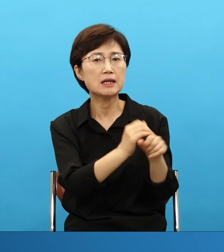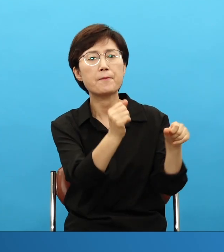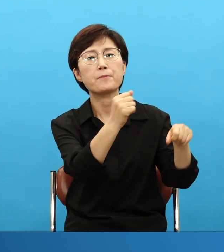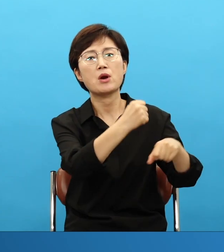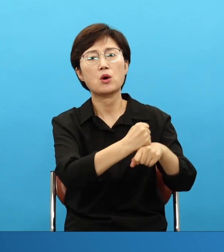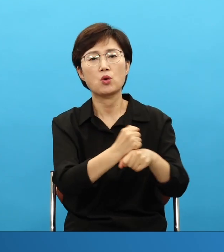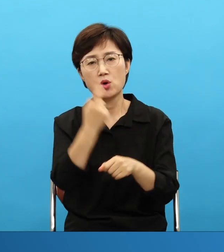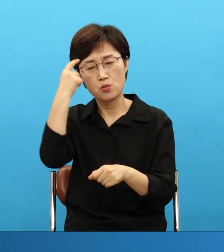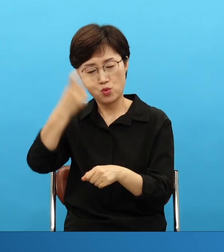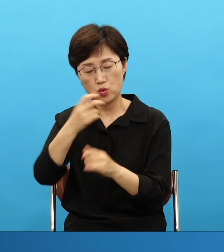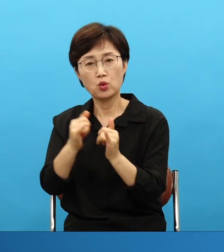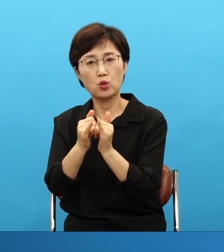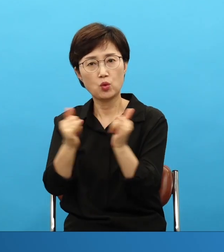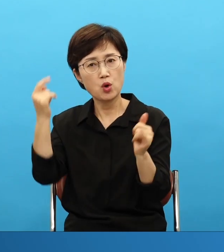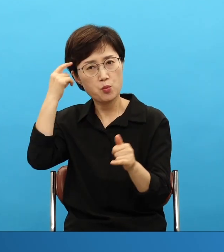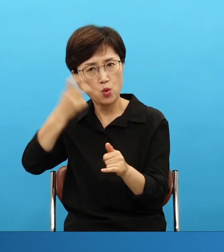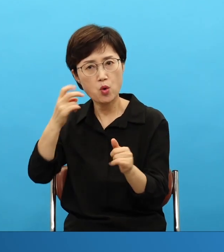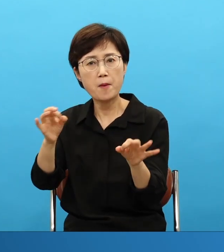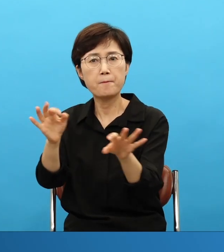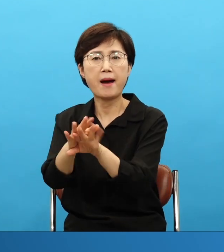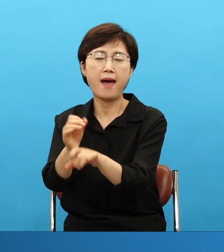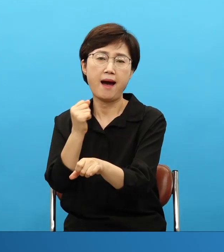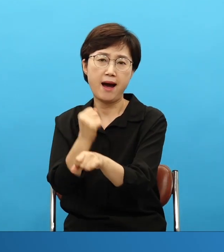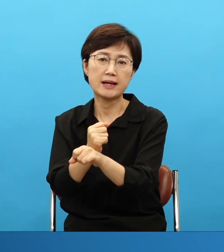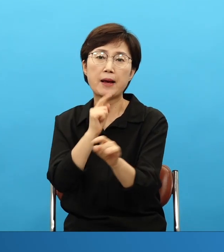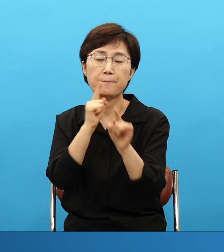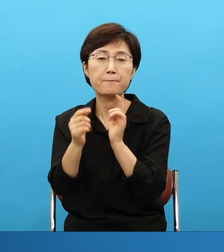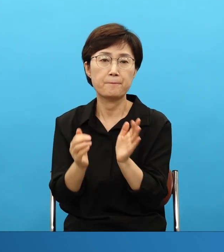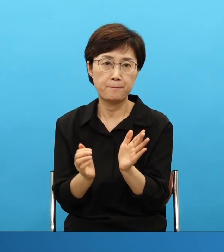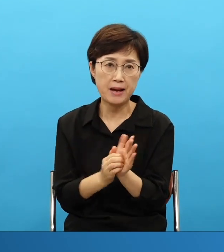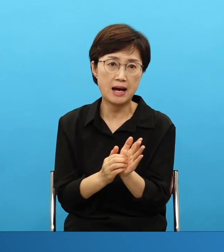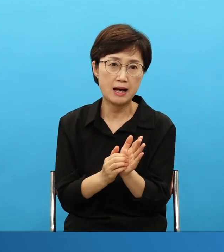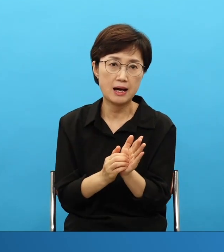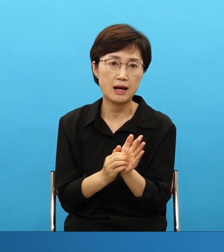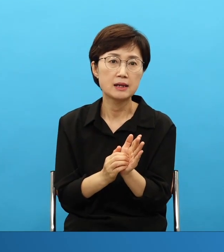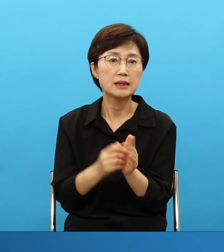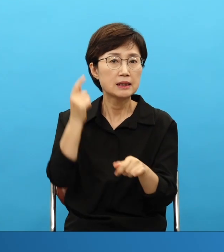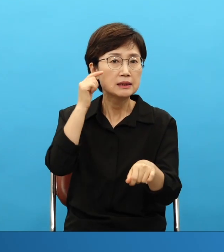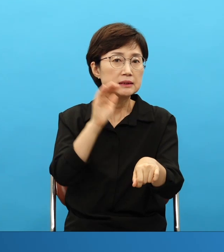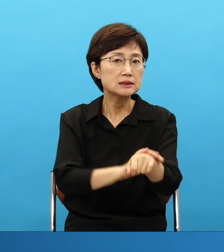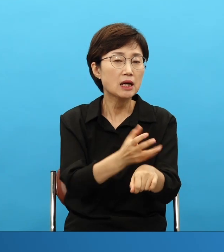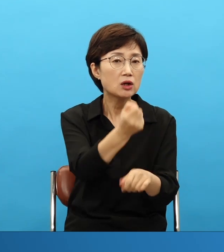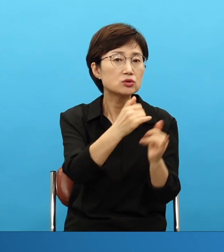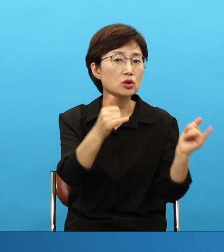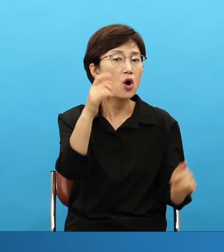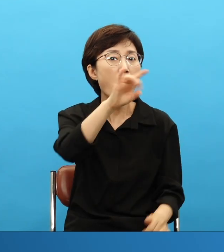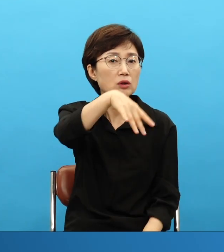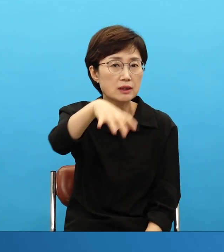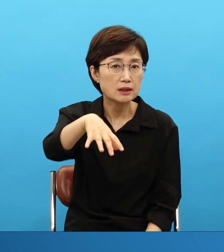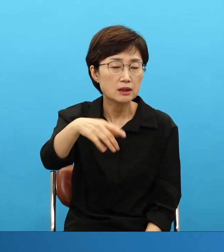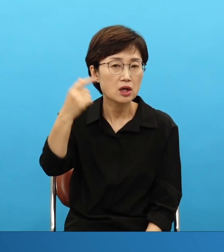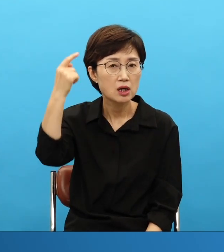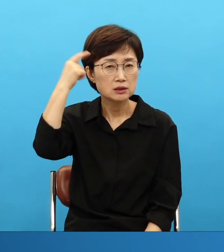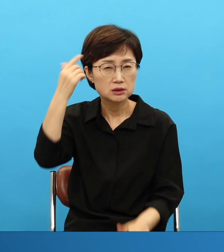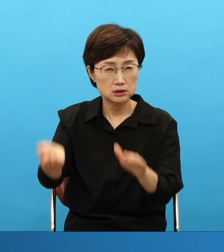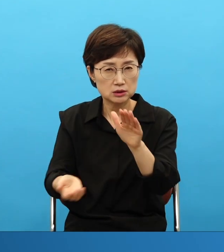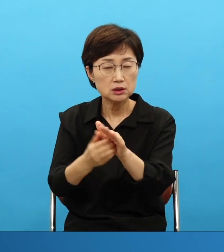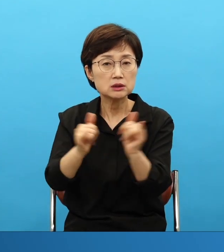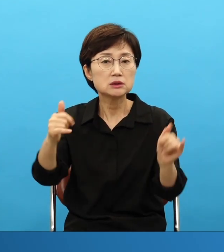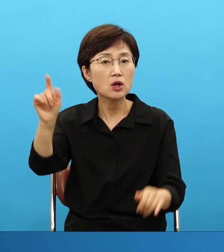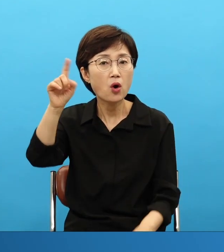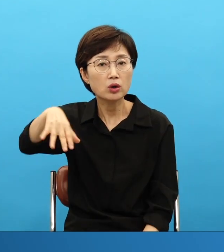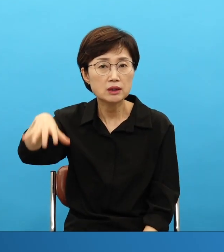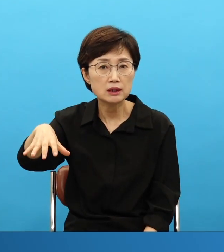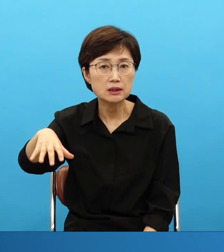지혜를 멸하고 명한 자들의 명을 하리라 하였으니 지혜 있는 자가 어디 있냐 선비가